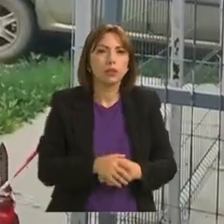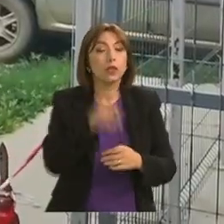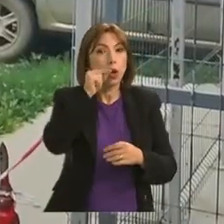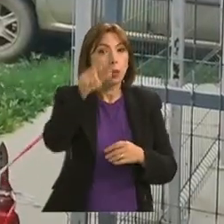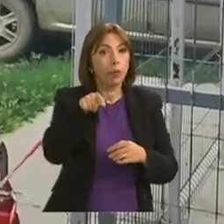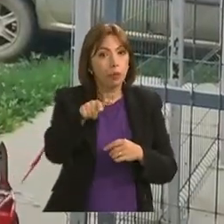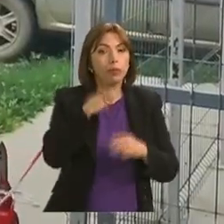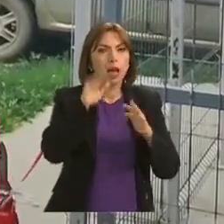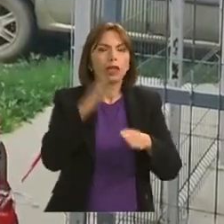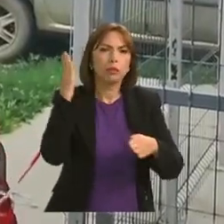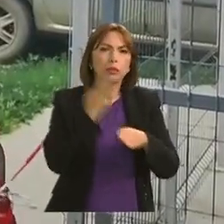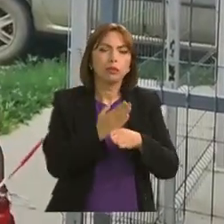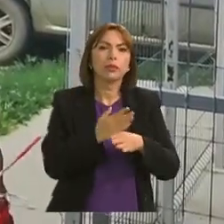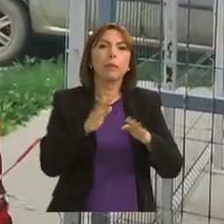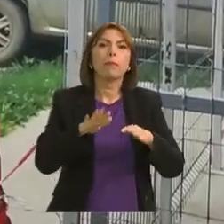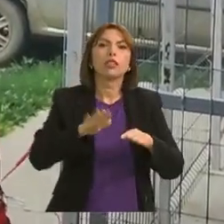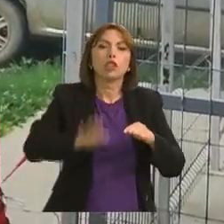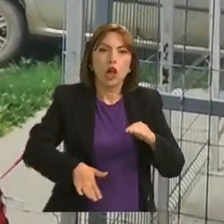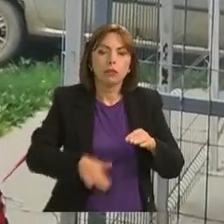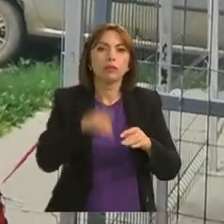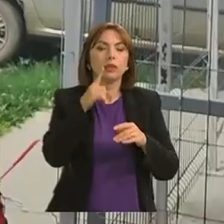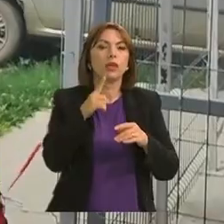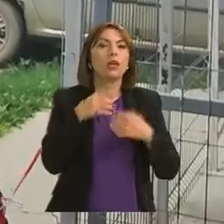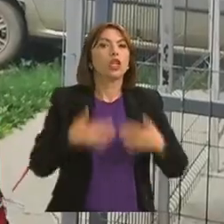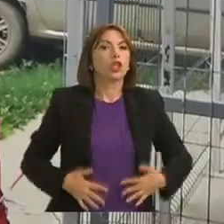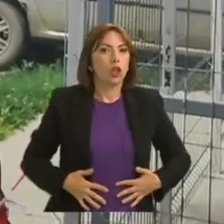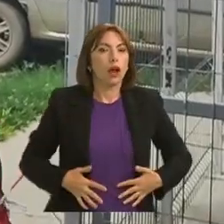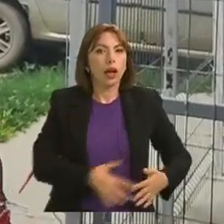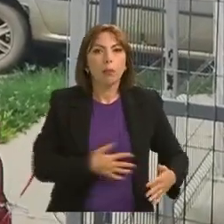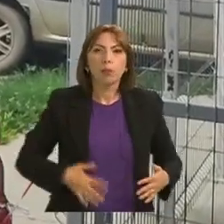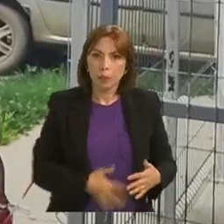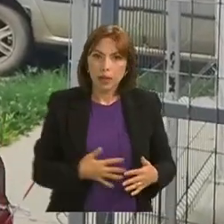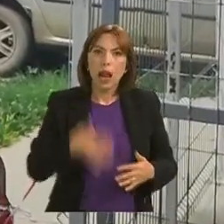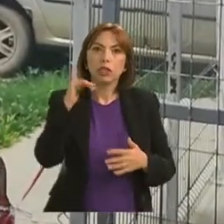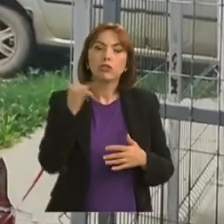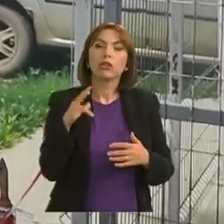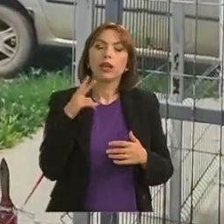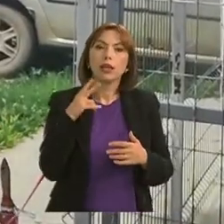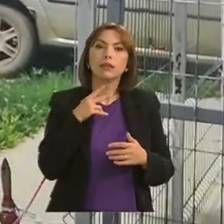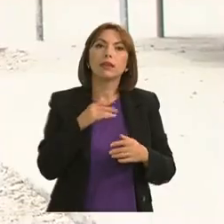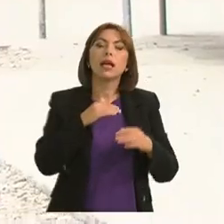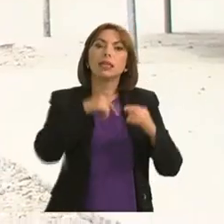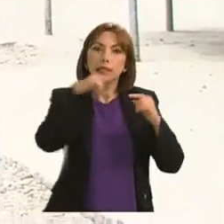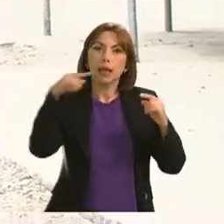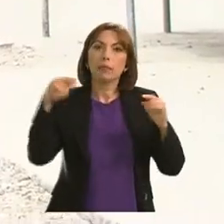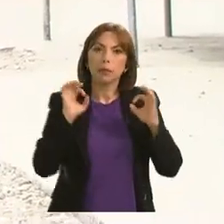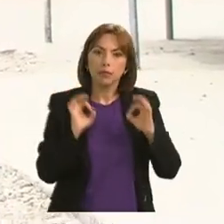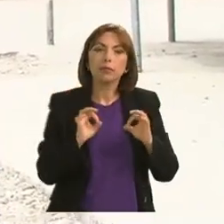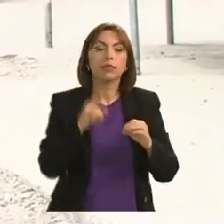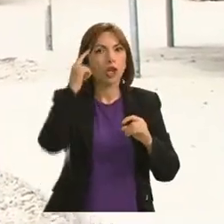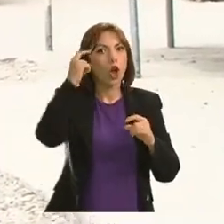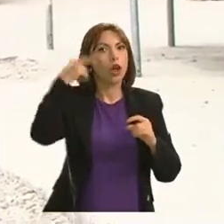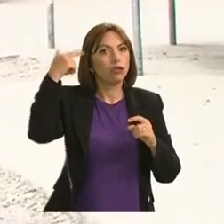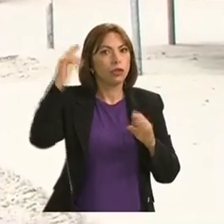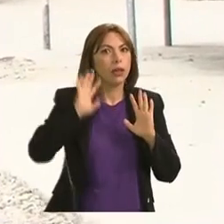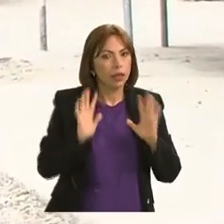prezintă contuzie membru inferior, contuzie toraco-abdominală, este stabil hemodinamic, conștient,